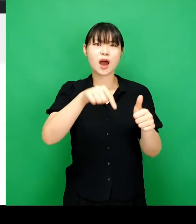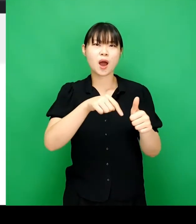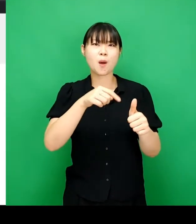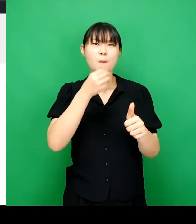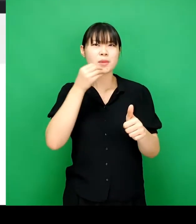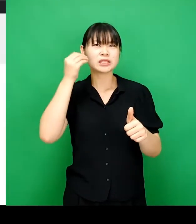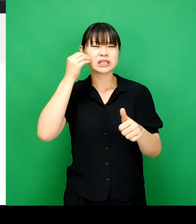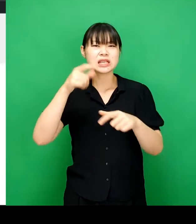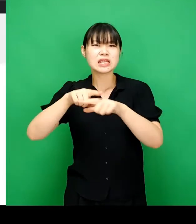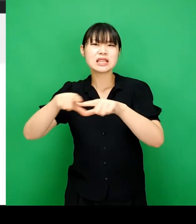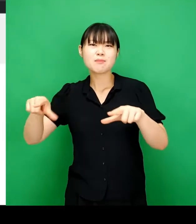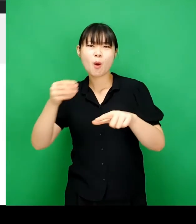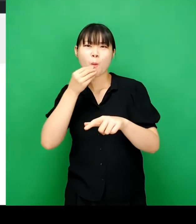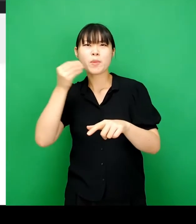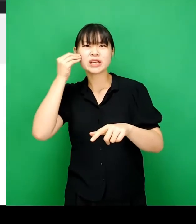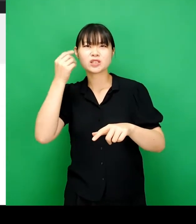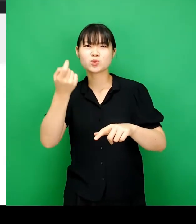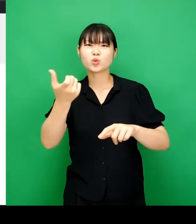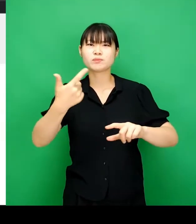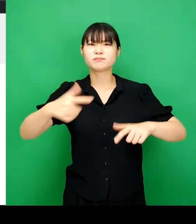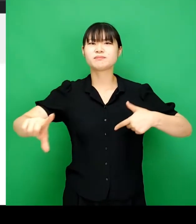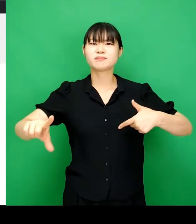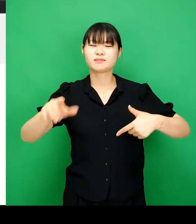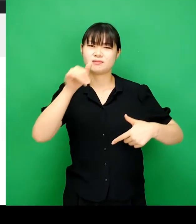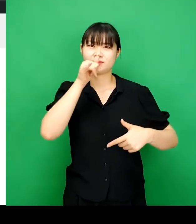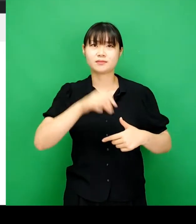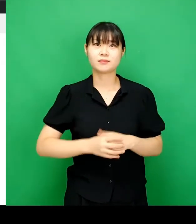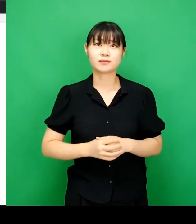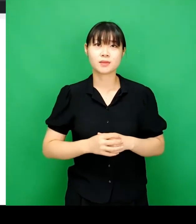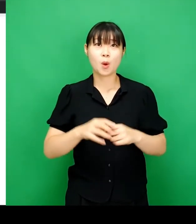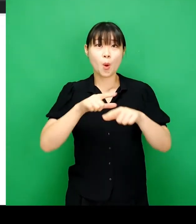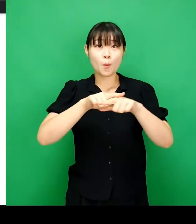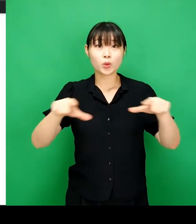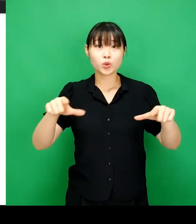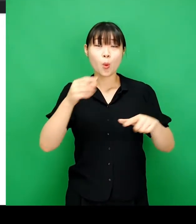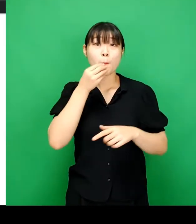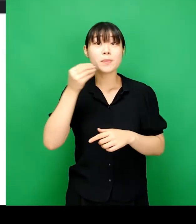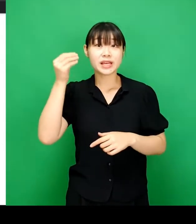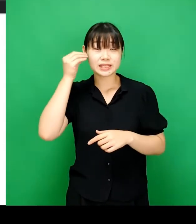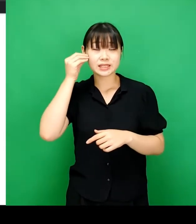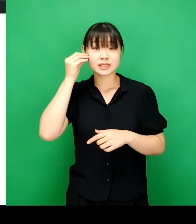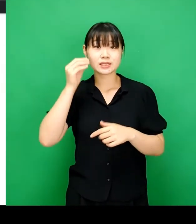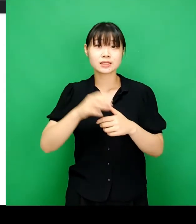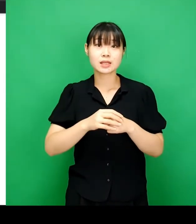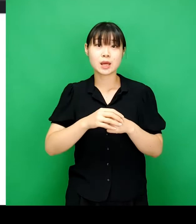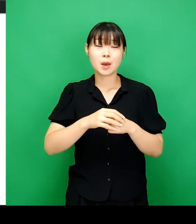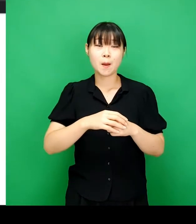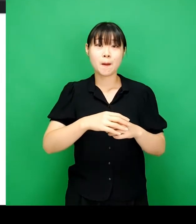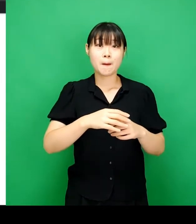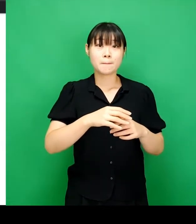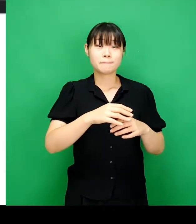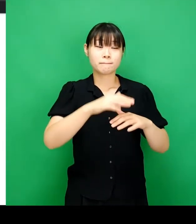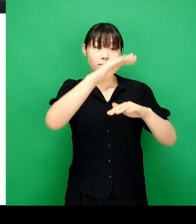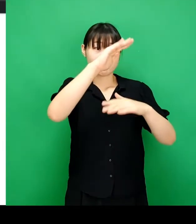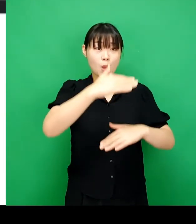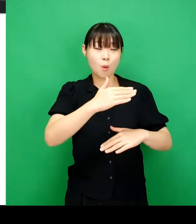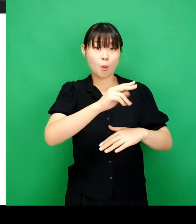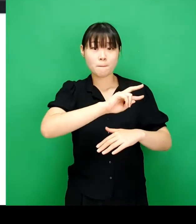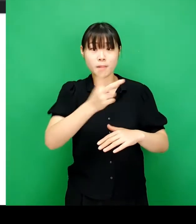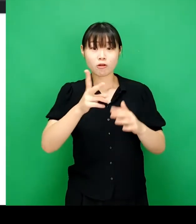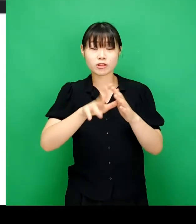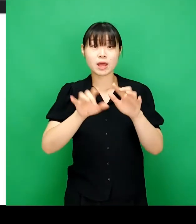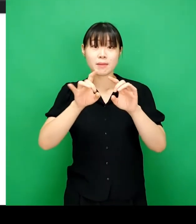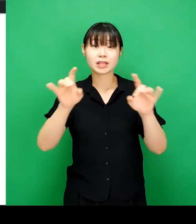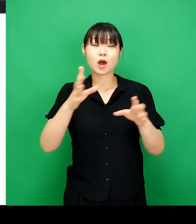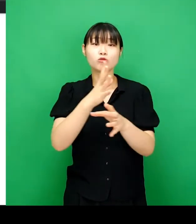국회의원 현황 페이지는 일반 웹사이트와는 차이점이 있습니다. 보통의 웹사이트는 페이지 내용이